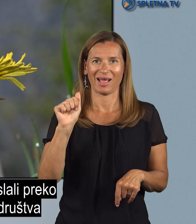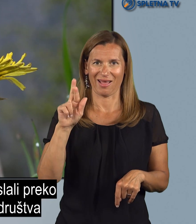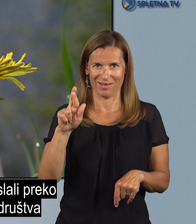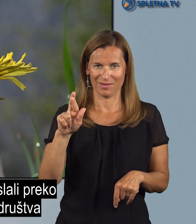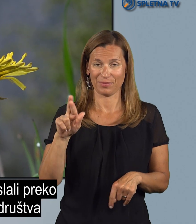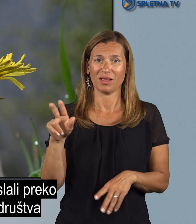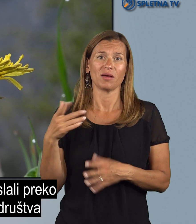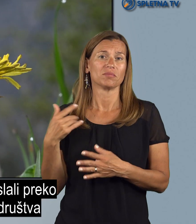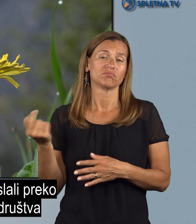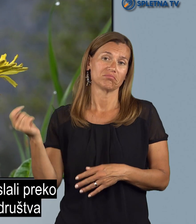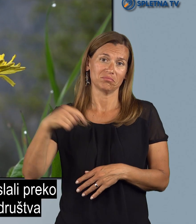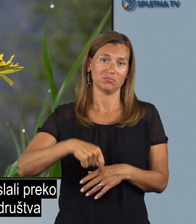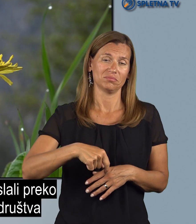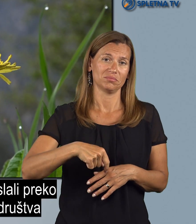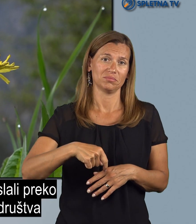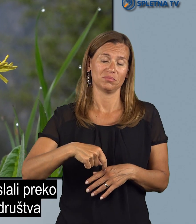nas poslali preko